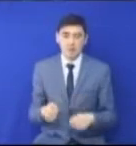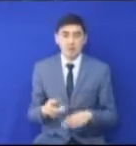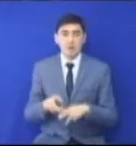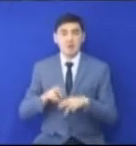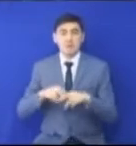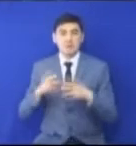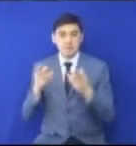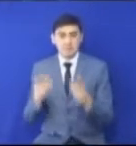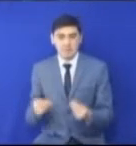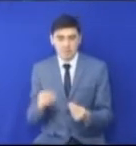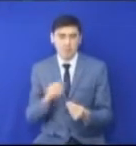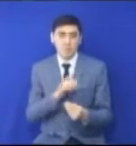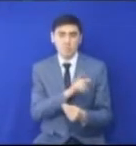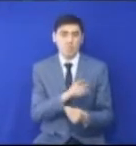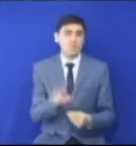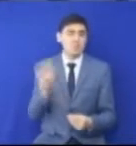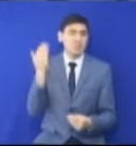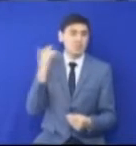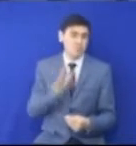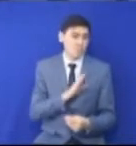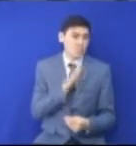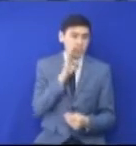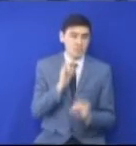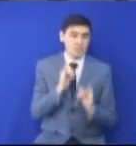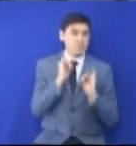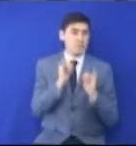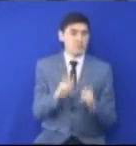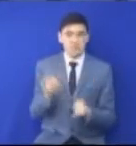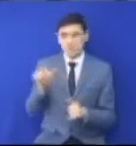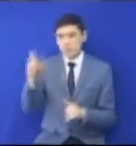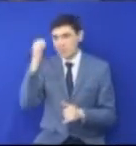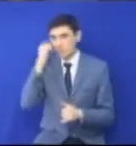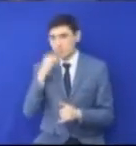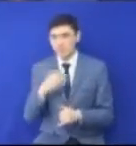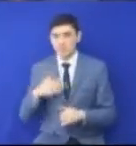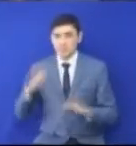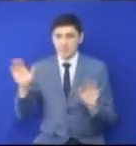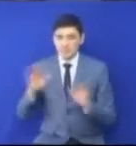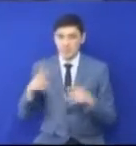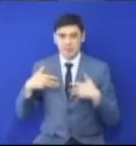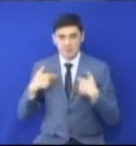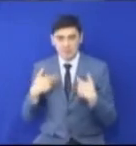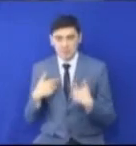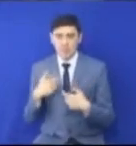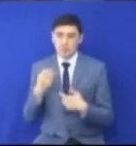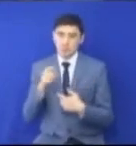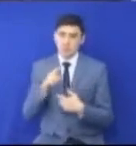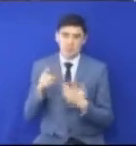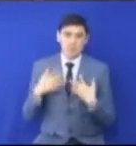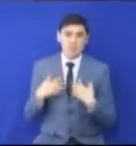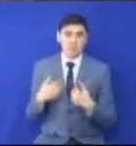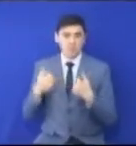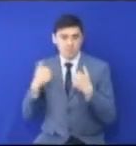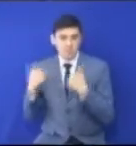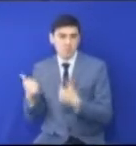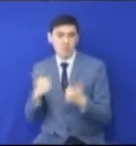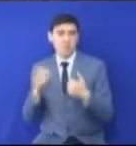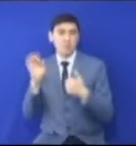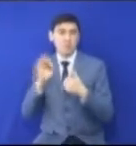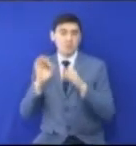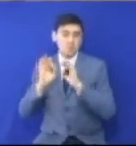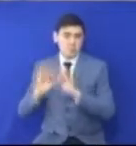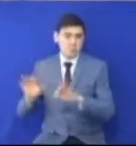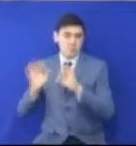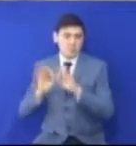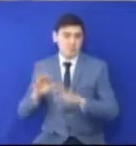ауыл тұрғындары ерте тұрып, жас үлкен адамдарға сәлем береді. Көрші қолаң бір-біріне жасың құтты болсын, жасыңа жас қосылып, ғұмырың